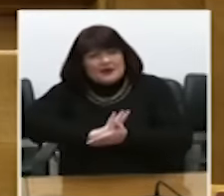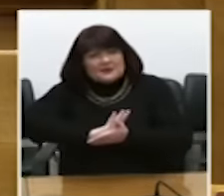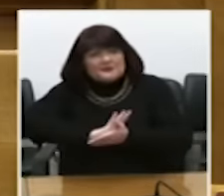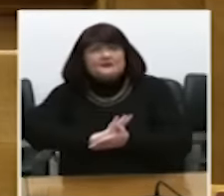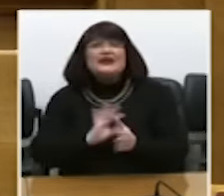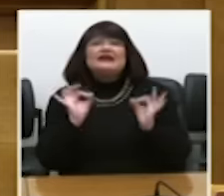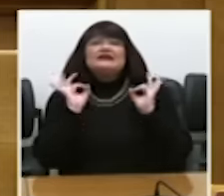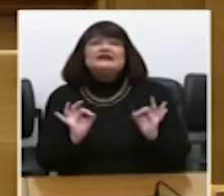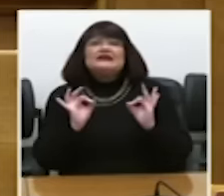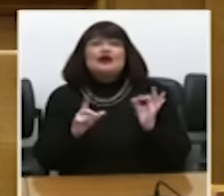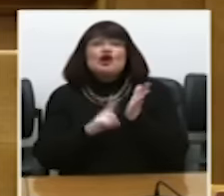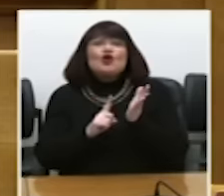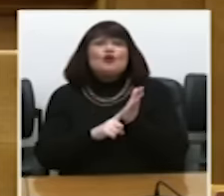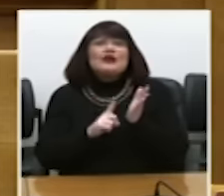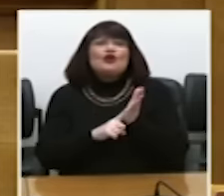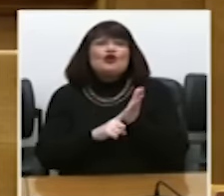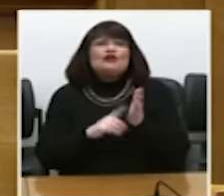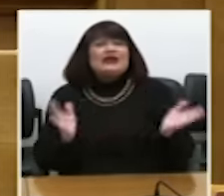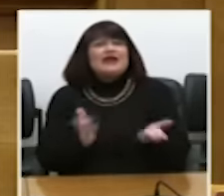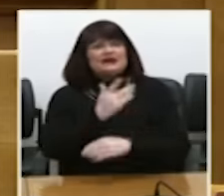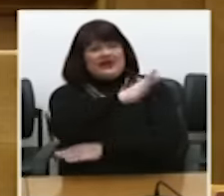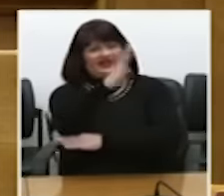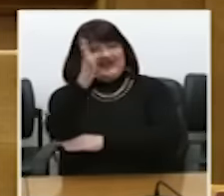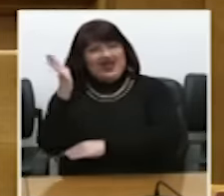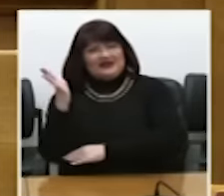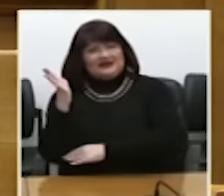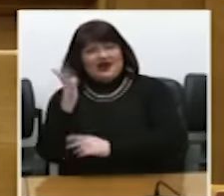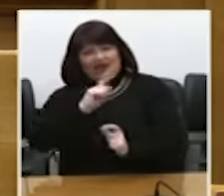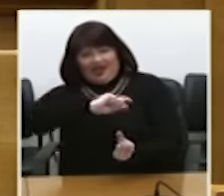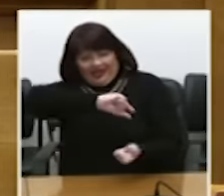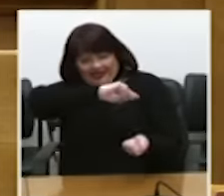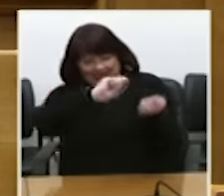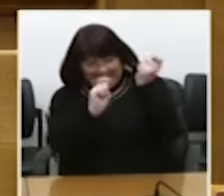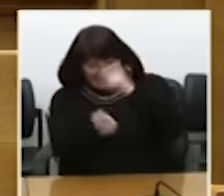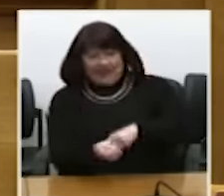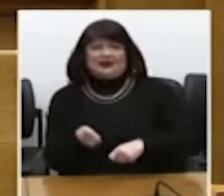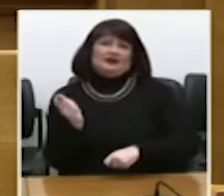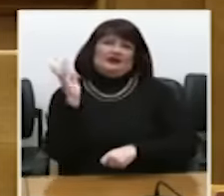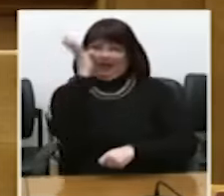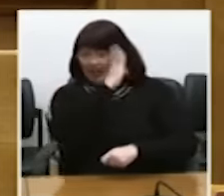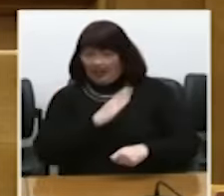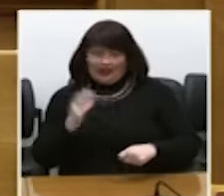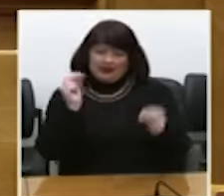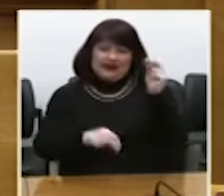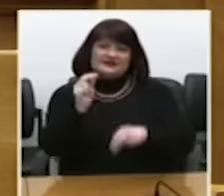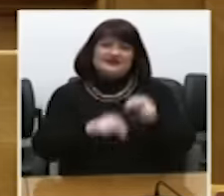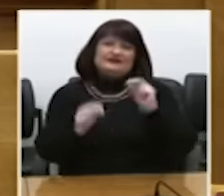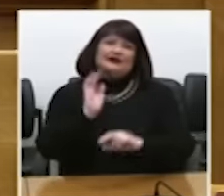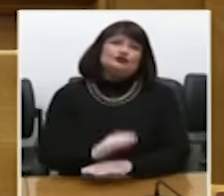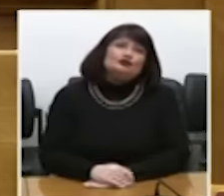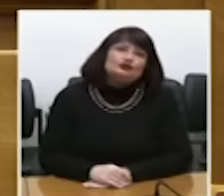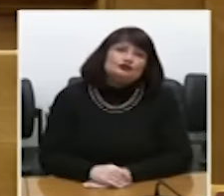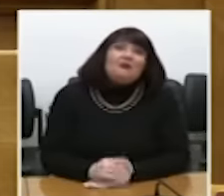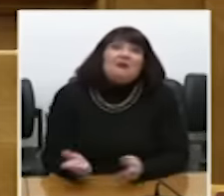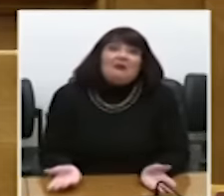Να ψηφίζουν και τα δέντρα? Θα μας το πείτε και αυτό σε λίγο, άλλωστε έχετε και το know-how σαν παράταξη.